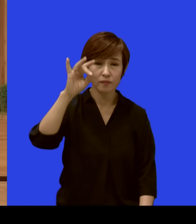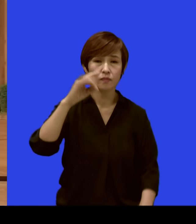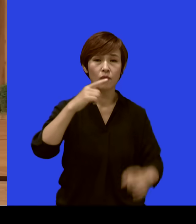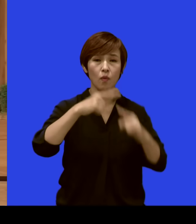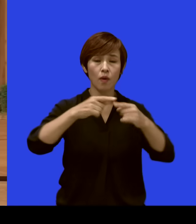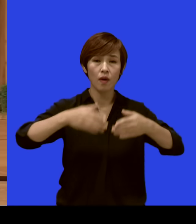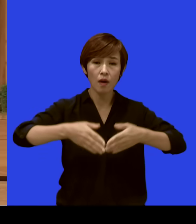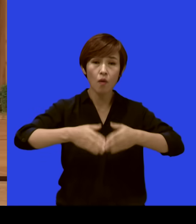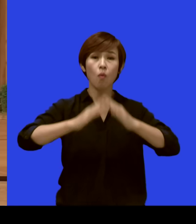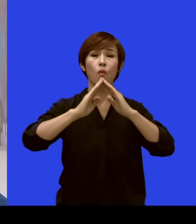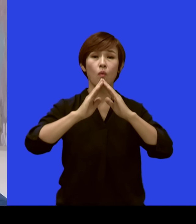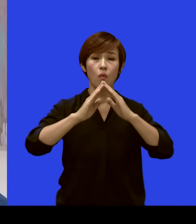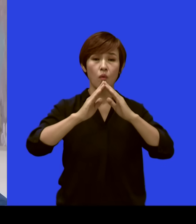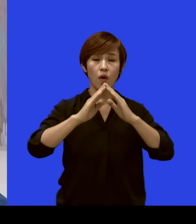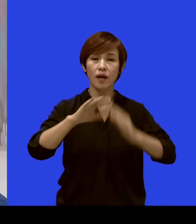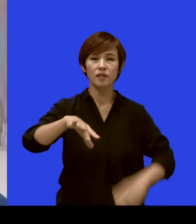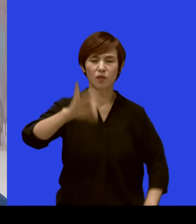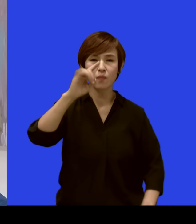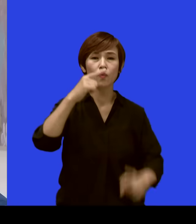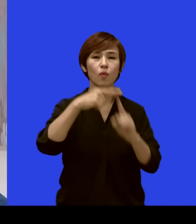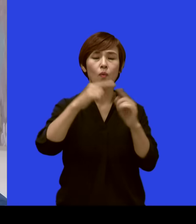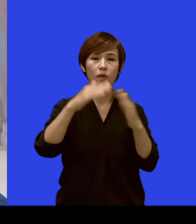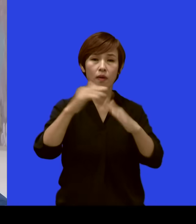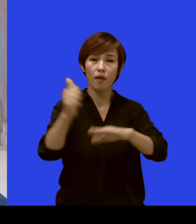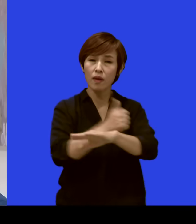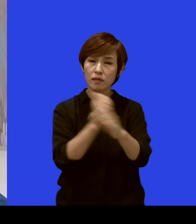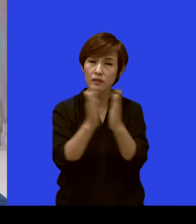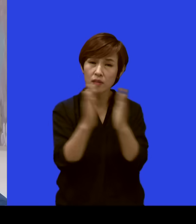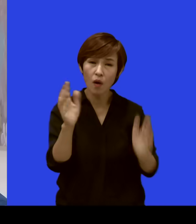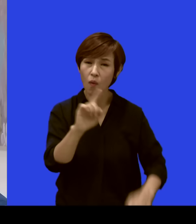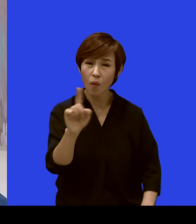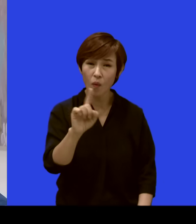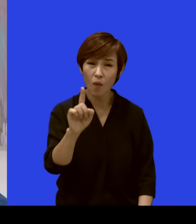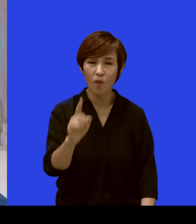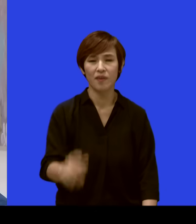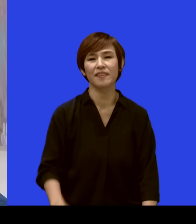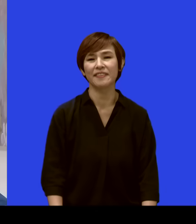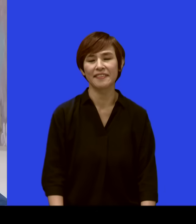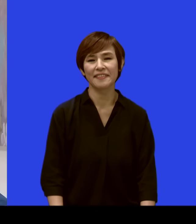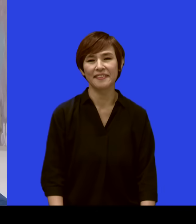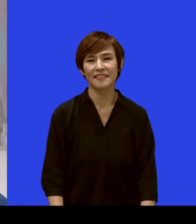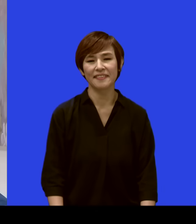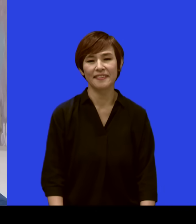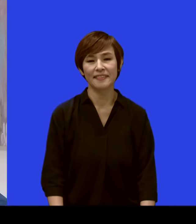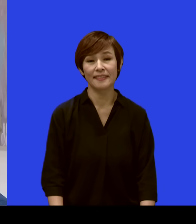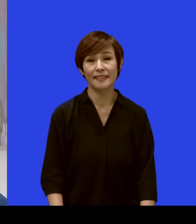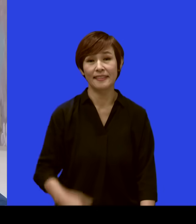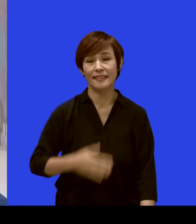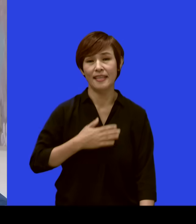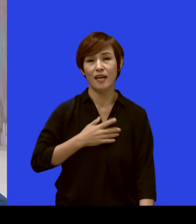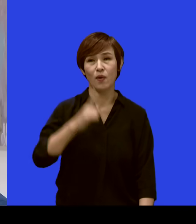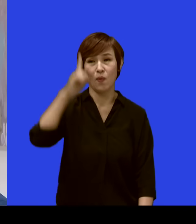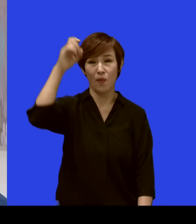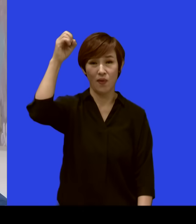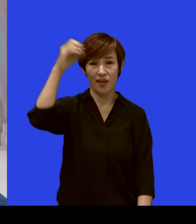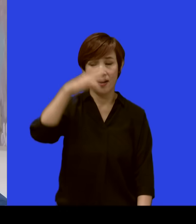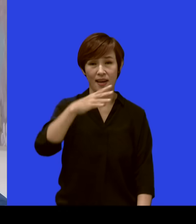언제 어떻게 나가게 되죠? 근데 되게 기억에 남는 게 사실은 저에게 되게 중요했던 게 저희가 경기도 고양군에 있을